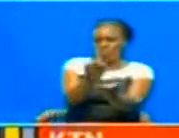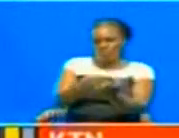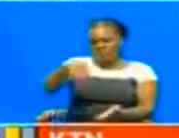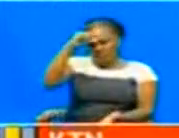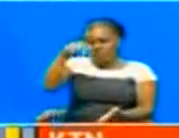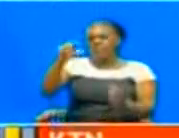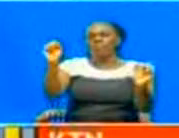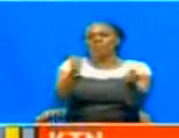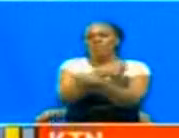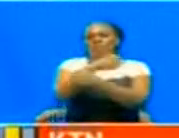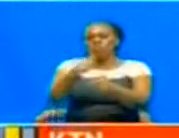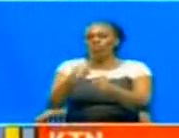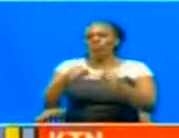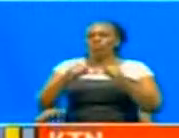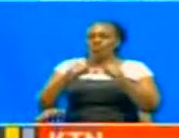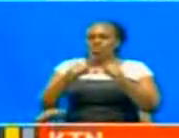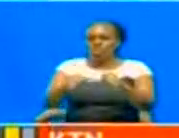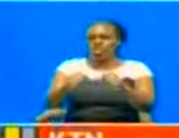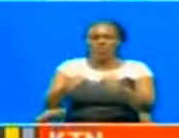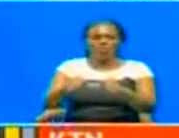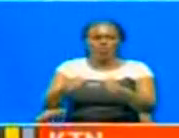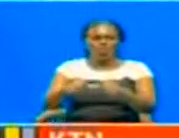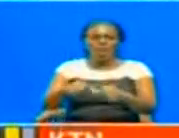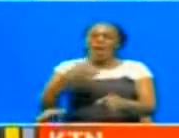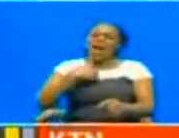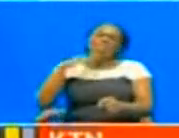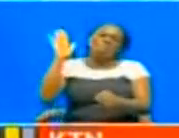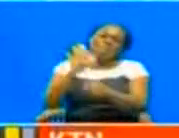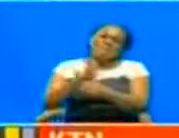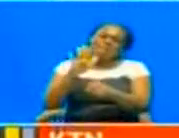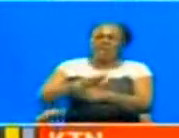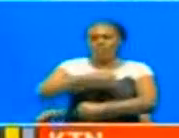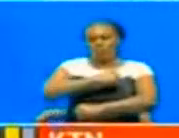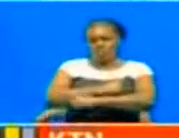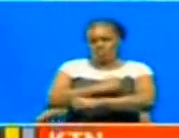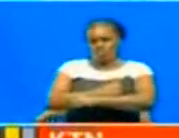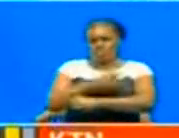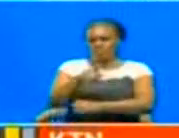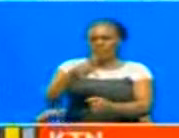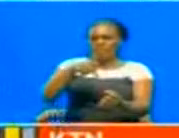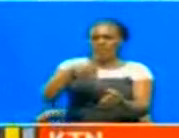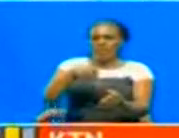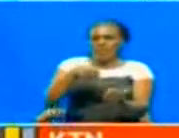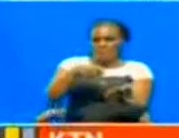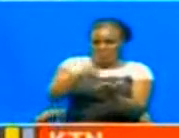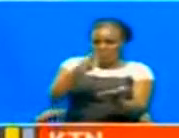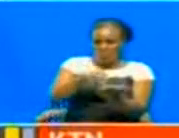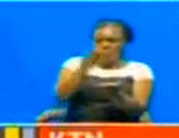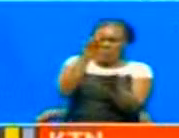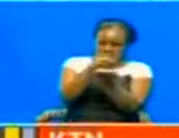serikali haviwezi kumudu mahitaji ya shule. There are many schools in this country which have been charging less than the